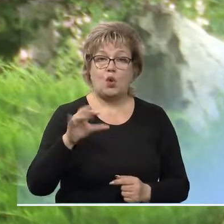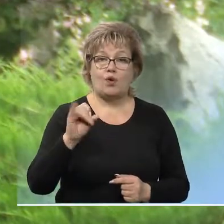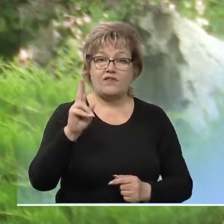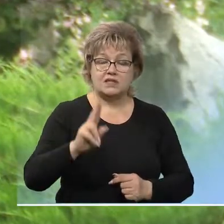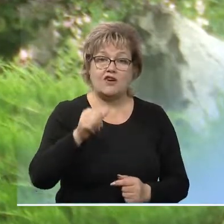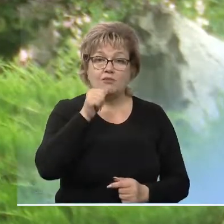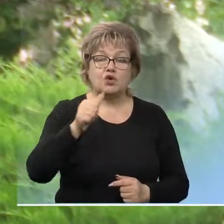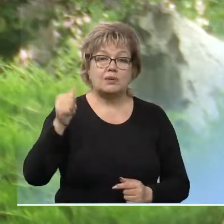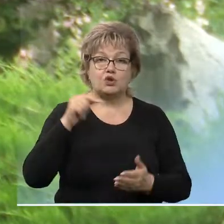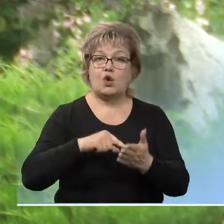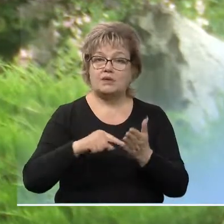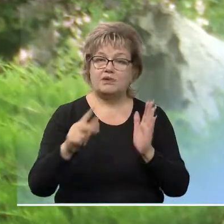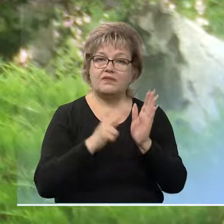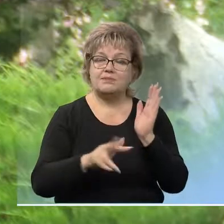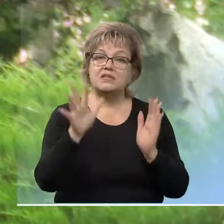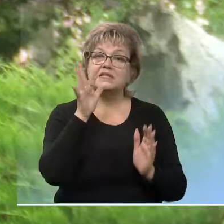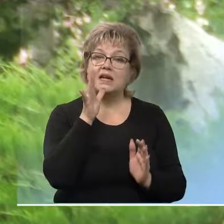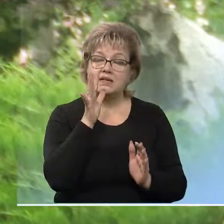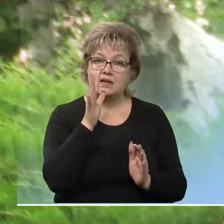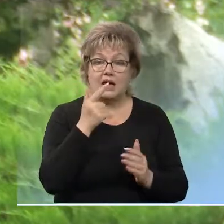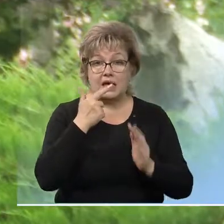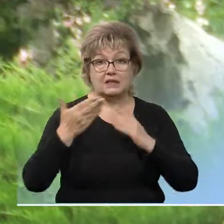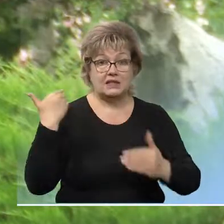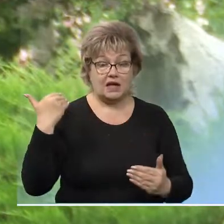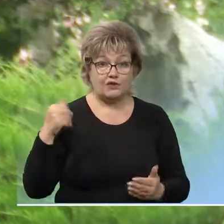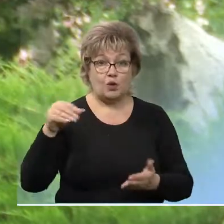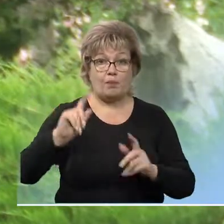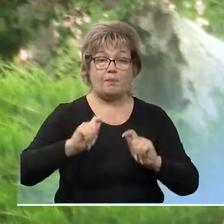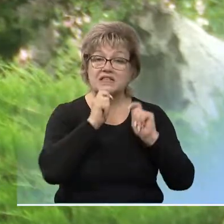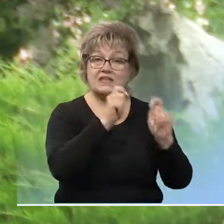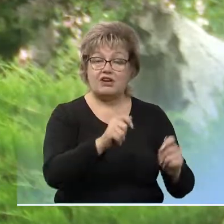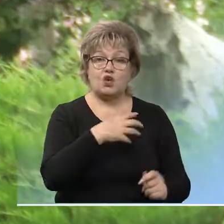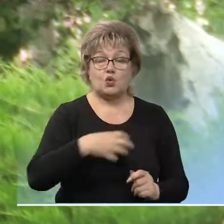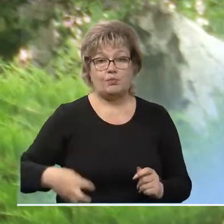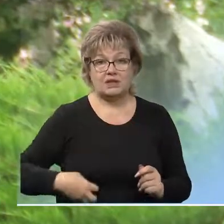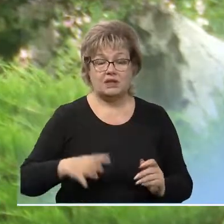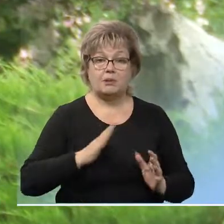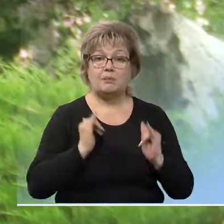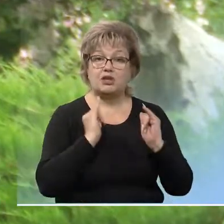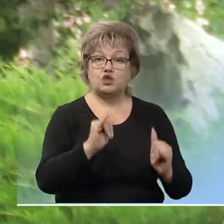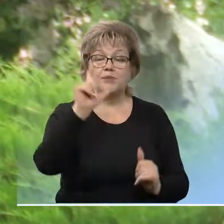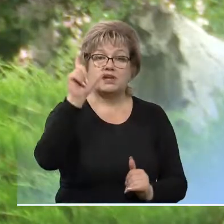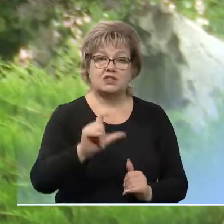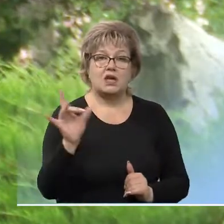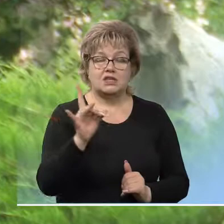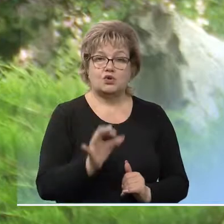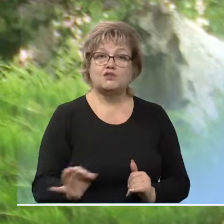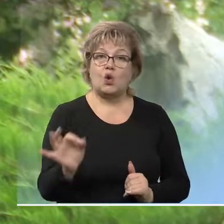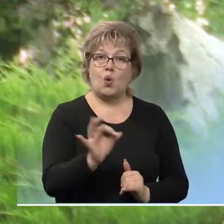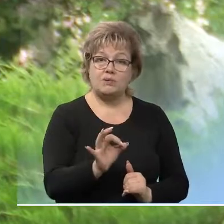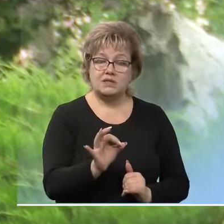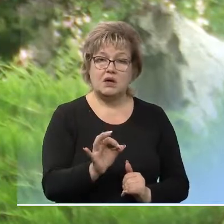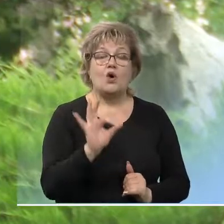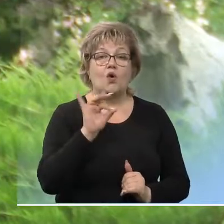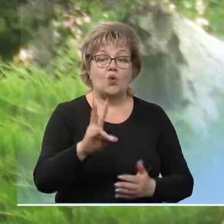Иванович Гробовец в прошлом году отметил 80-летие, а недавно, по представлению губернатора, стал почетным гражданином